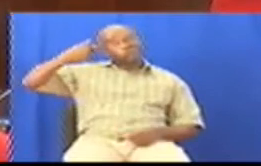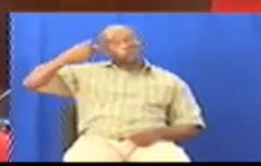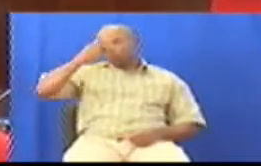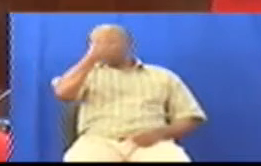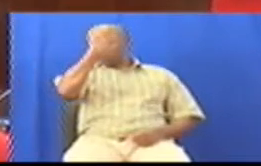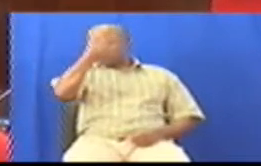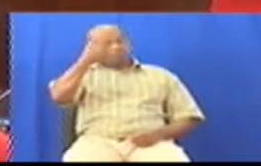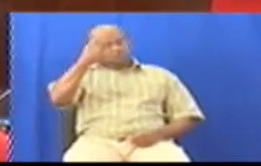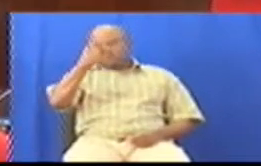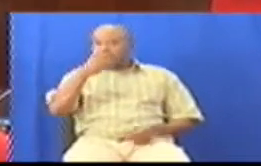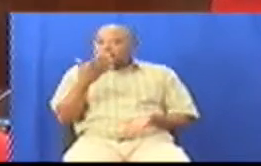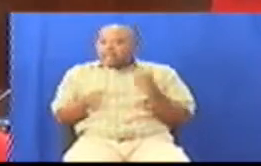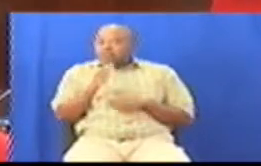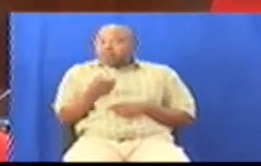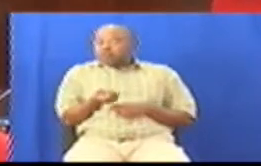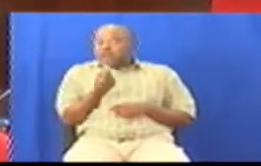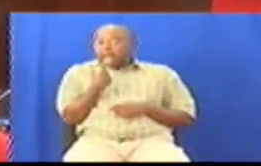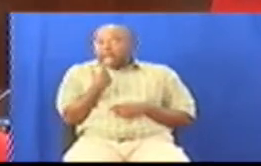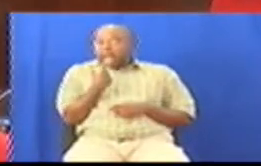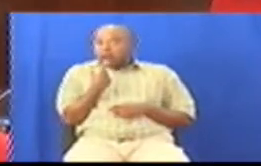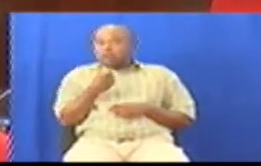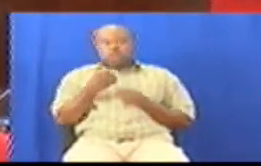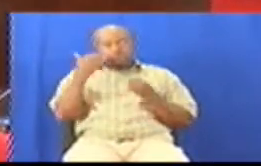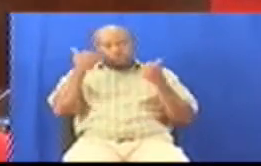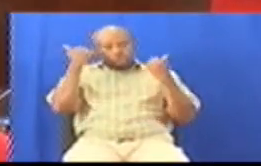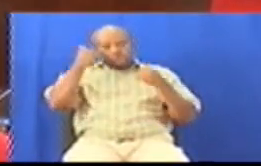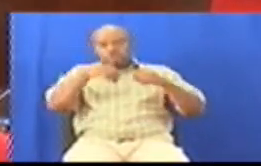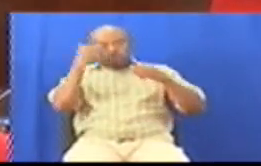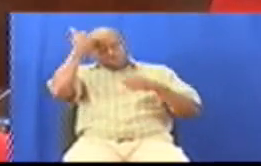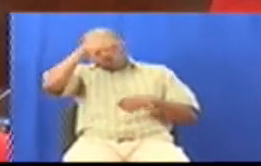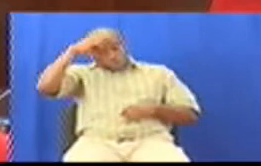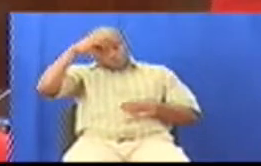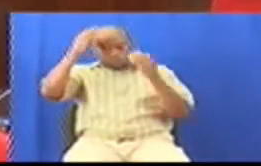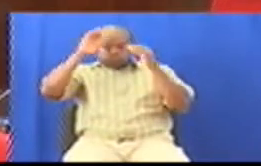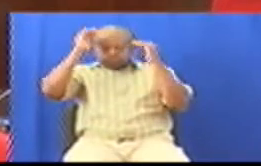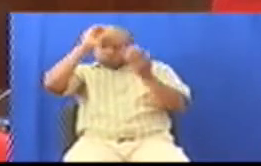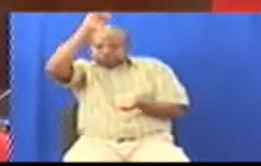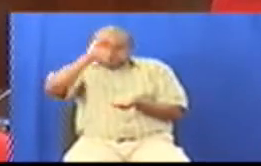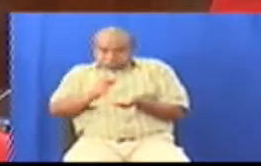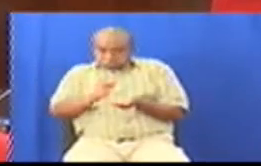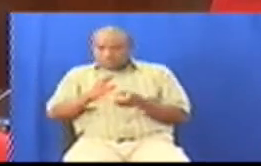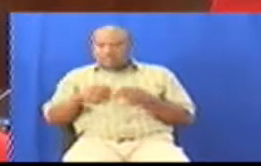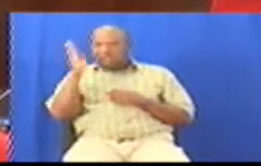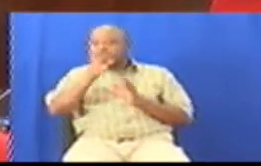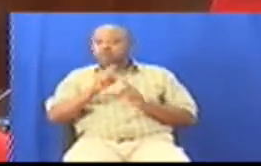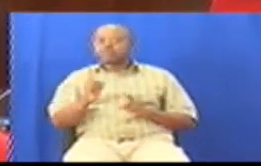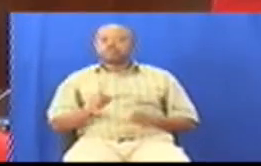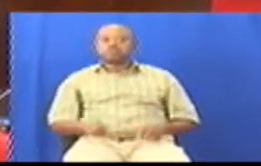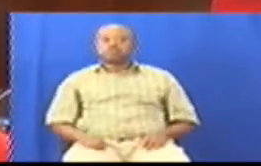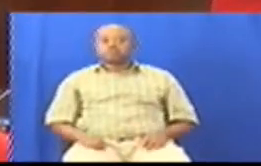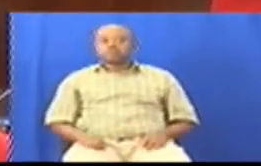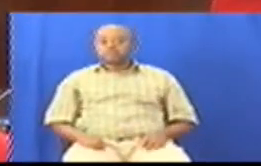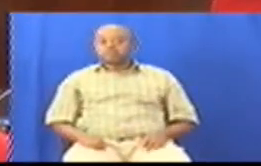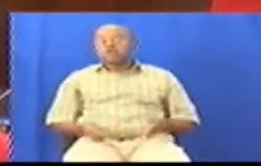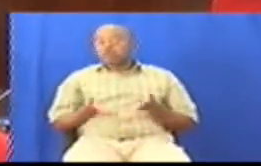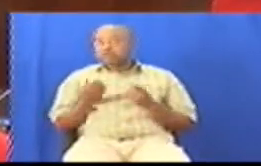akanywa panado na akija hapo akakuta joto limeshuka kwa dakika chache, lakini hali inakuwa sio nzuri kwa sababu dalili zake